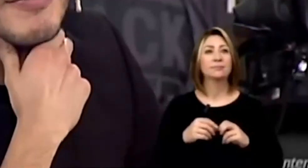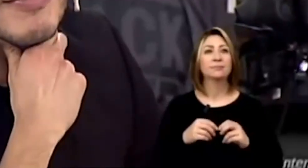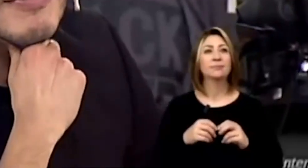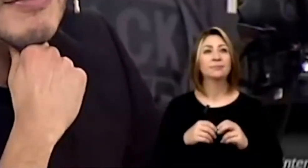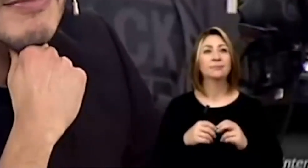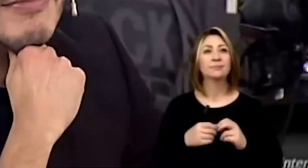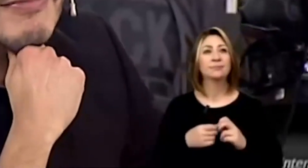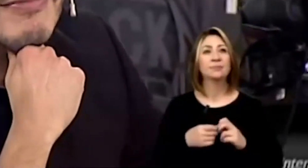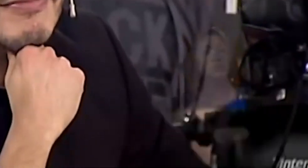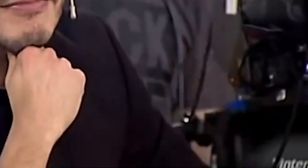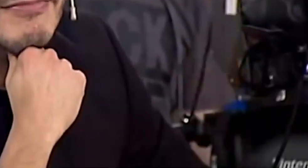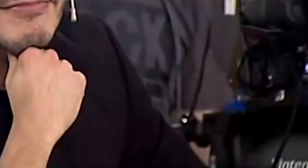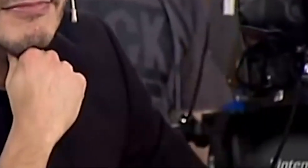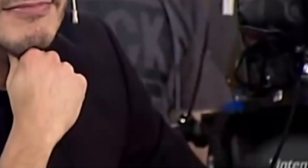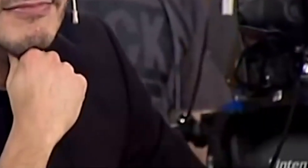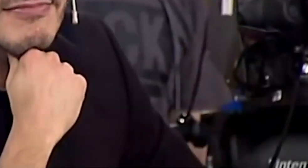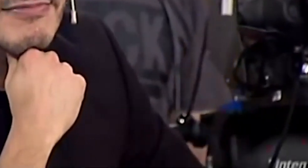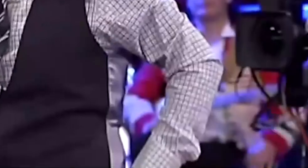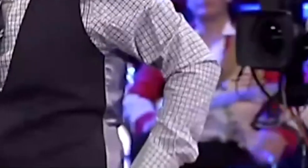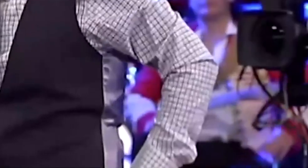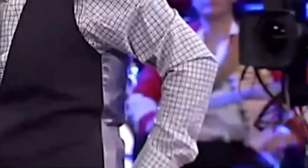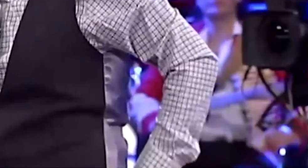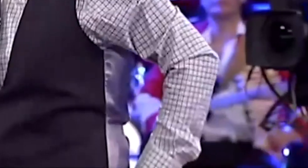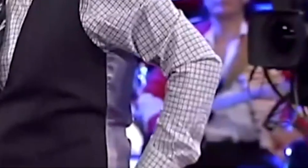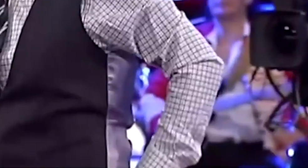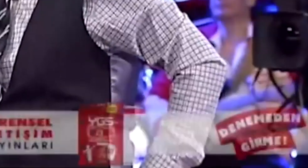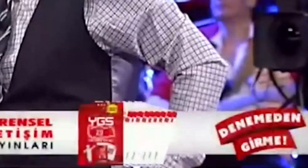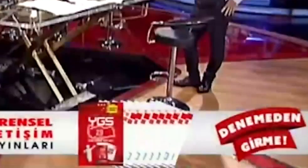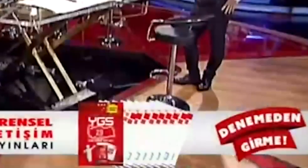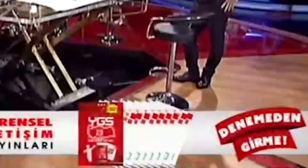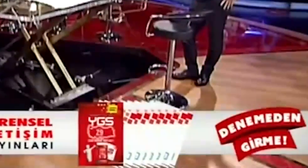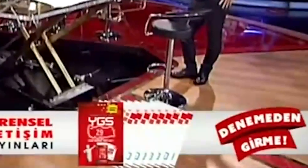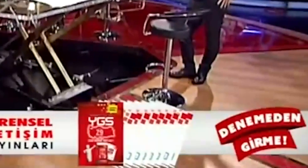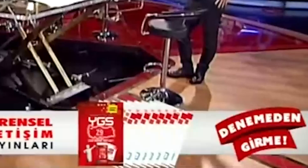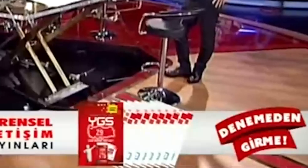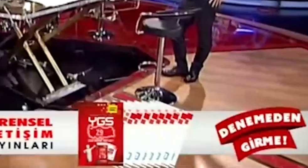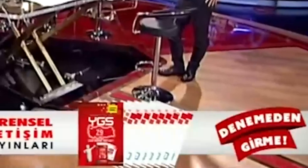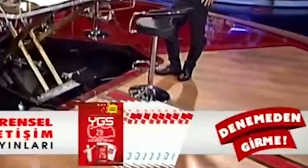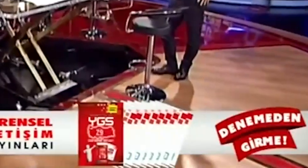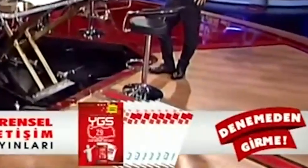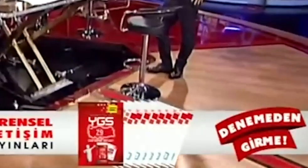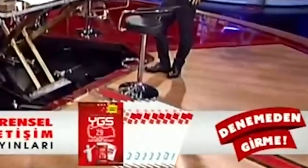Evet. Doktor Feridun Kunak stüdyoya ne getirmemişti?